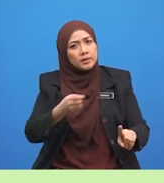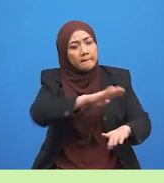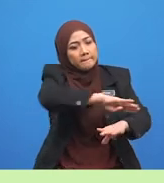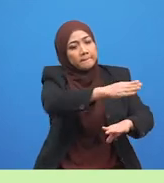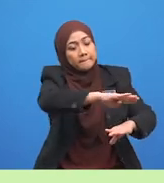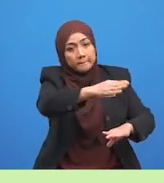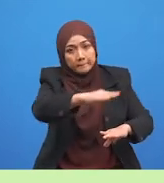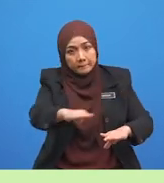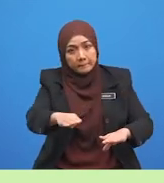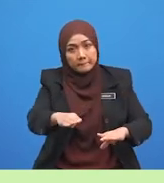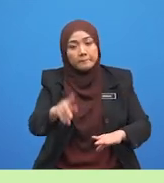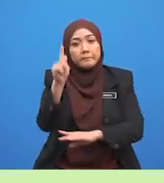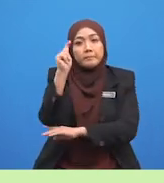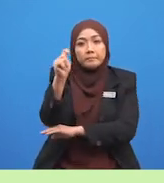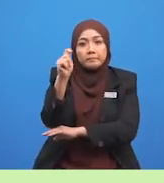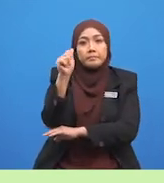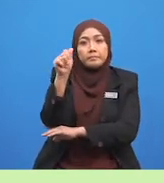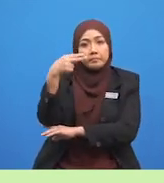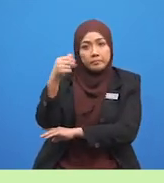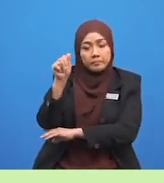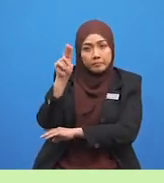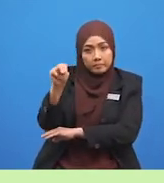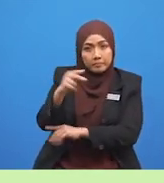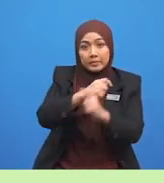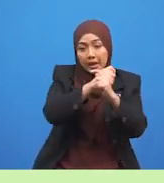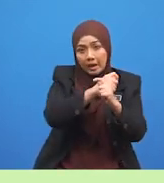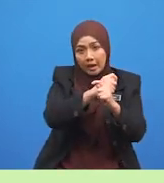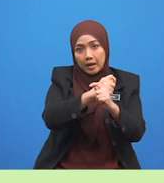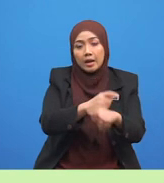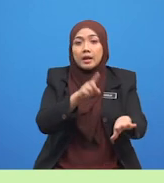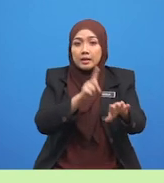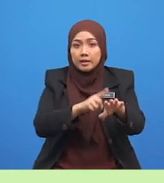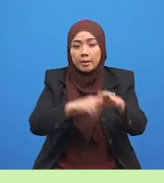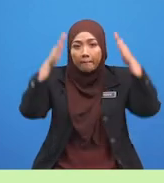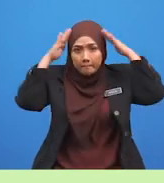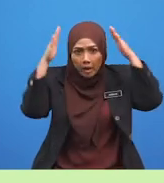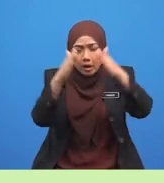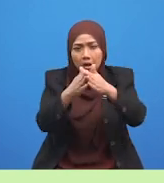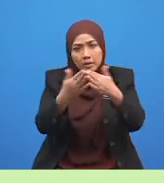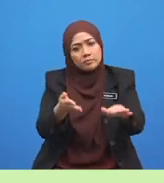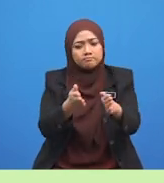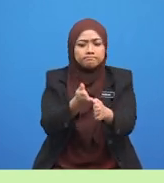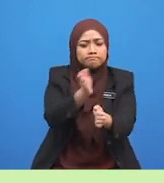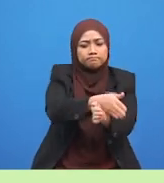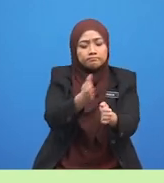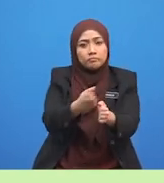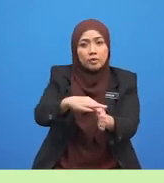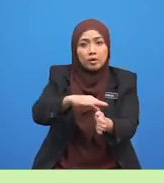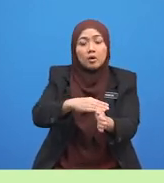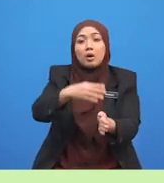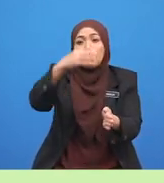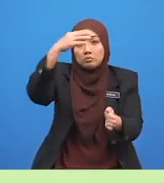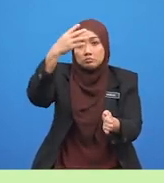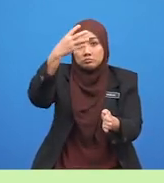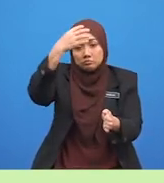Pahang. Sungai ini juga merupakan sempadan semula jadi antara negeri Johor